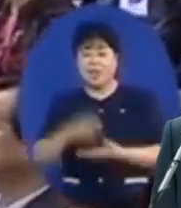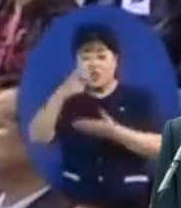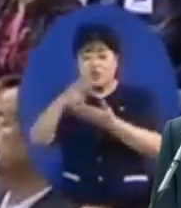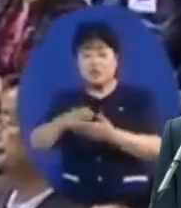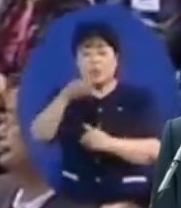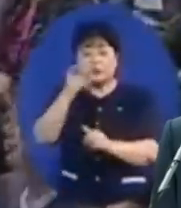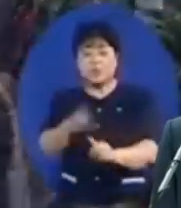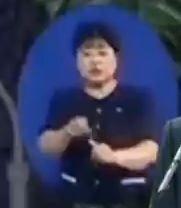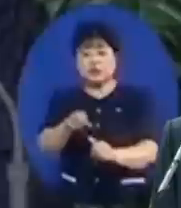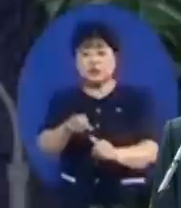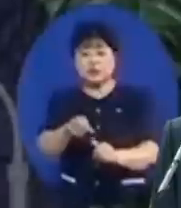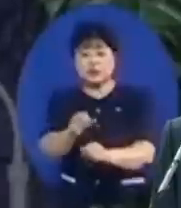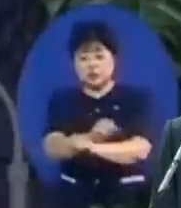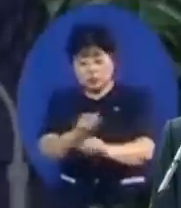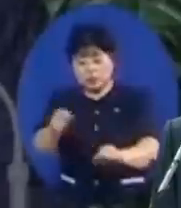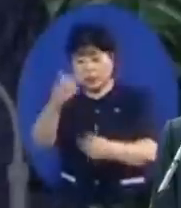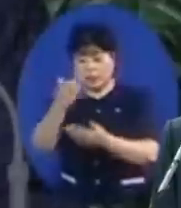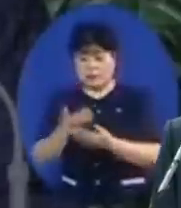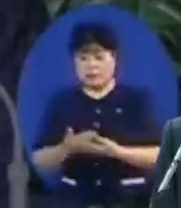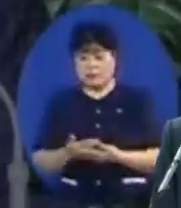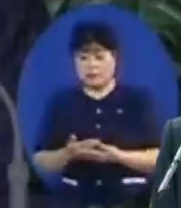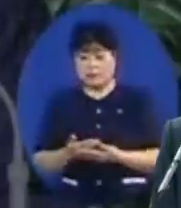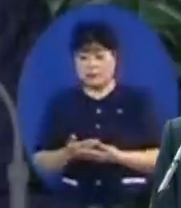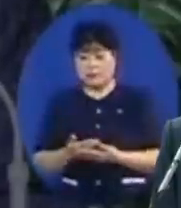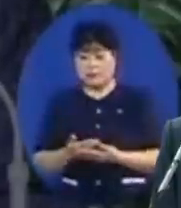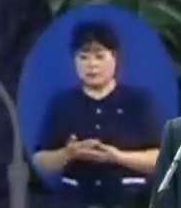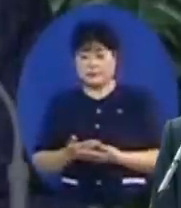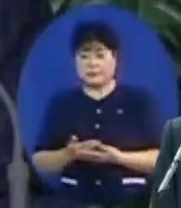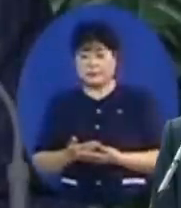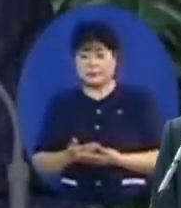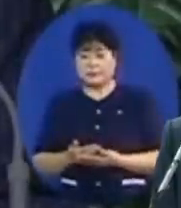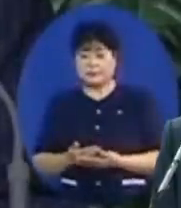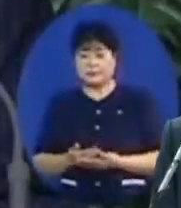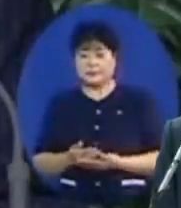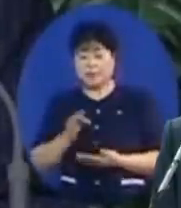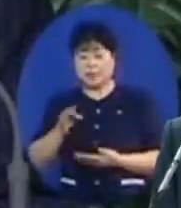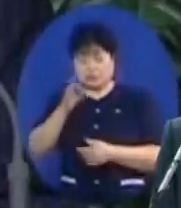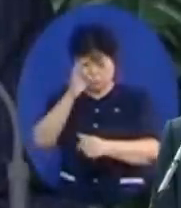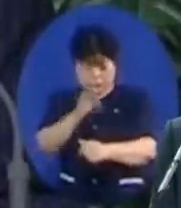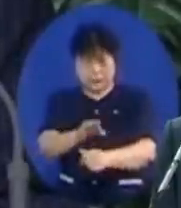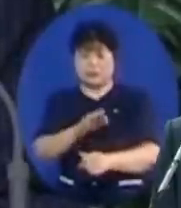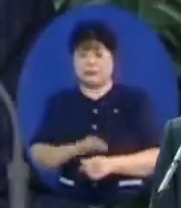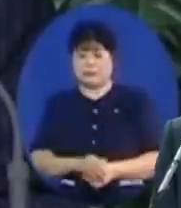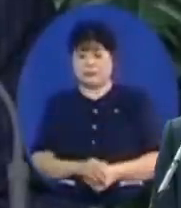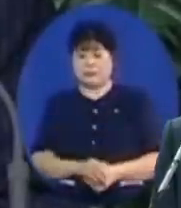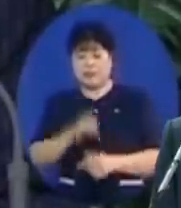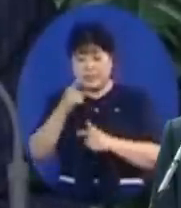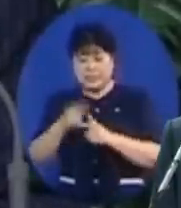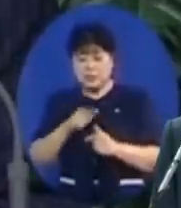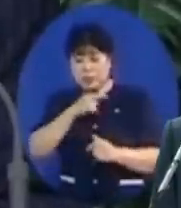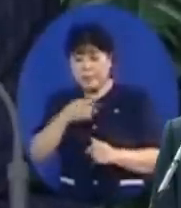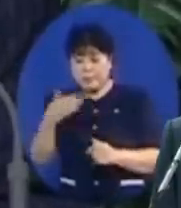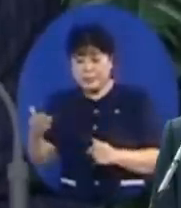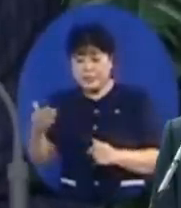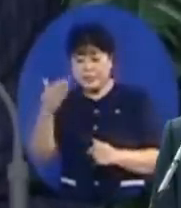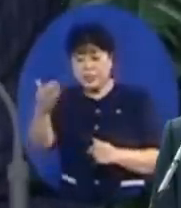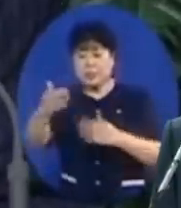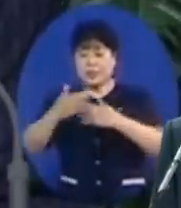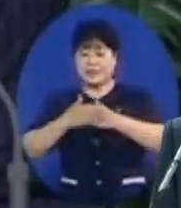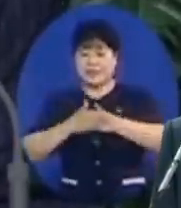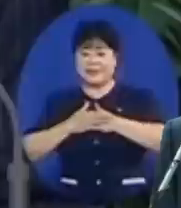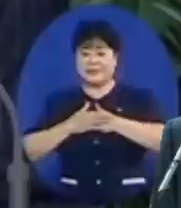율법의 저주에서 우리를 속량해서 값주고 샀다는 것입니다. 그러므로 예수의 피는 여러분과